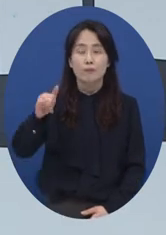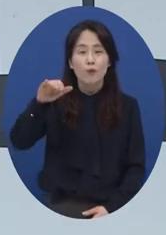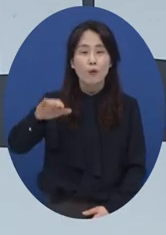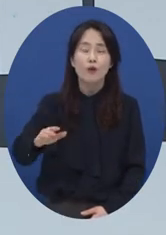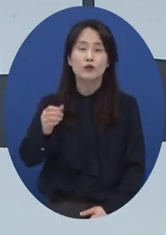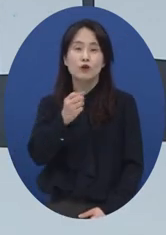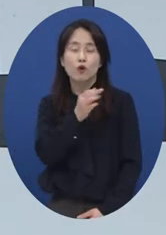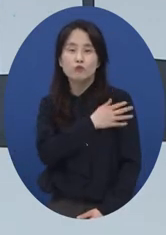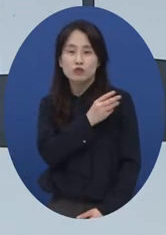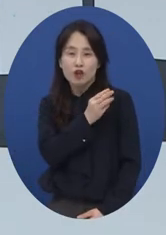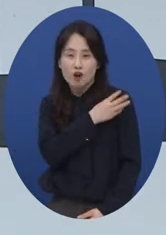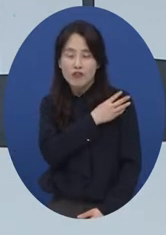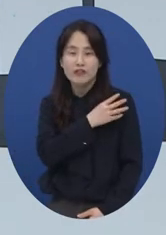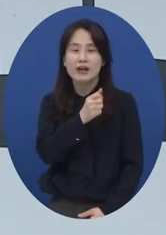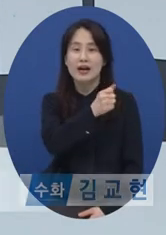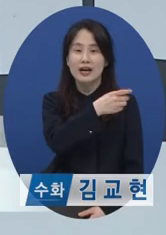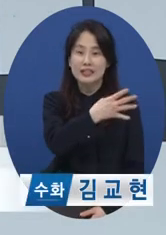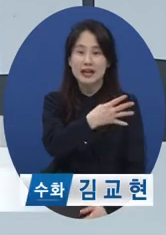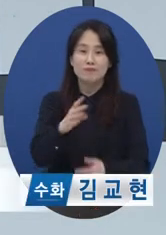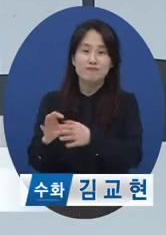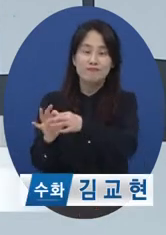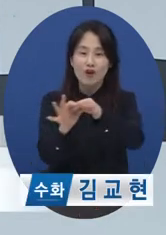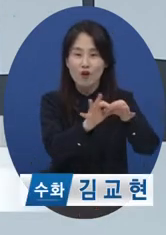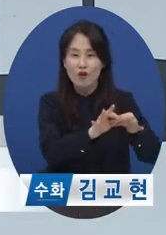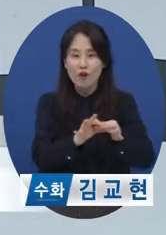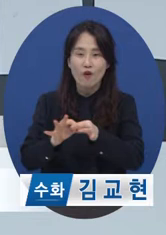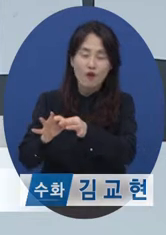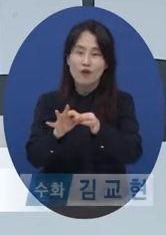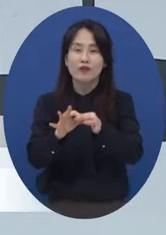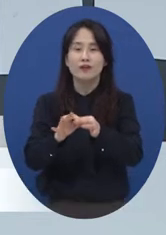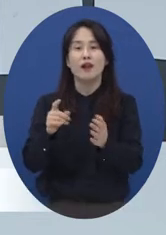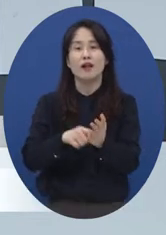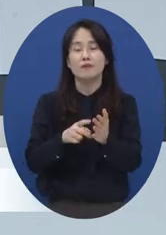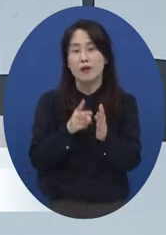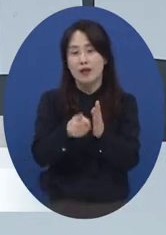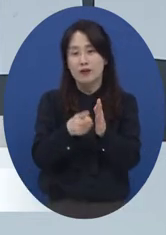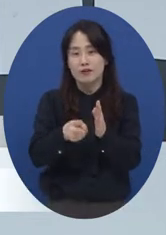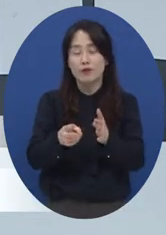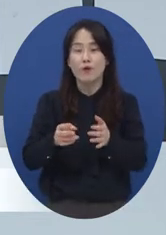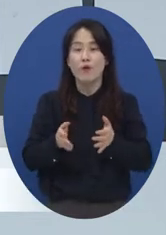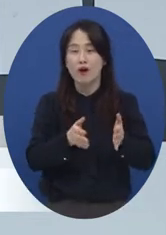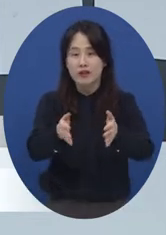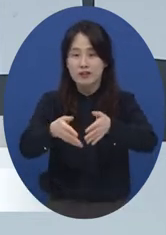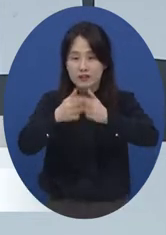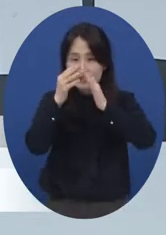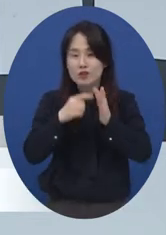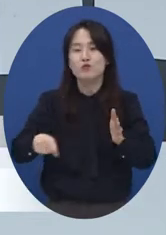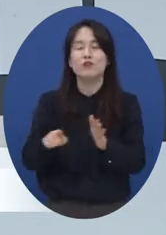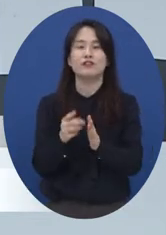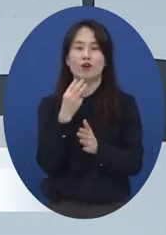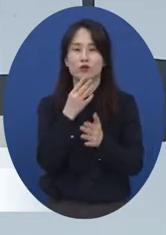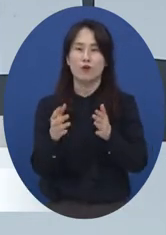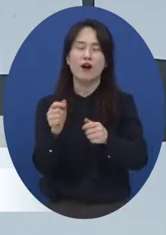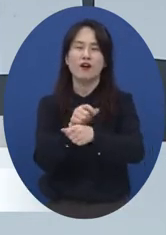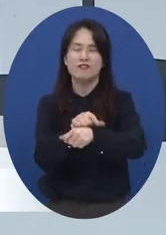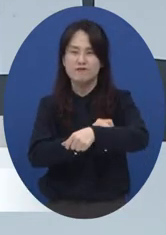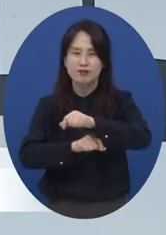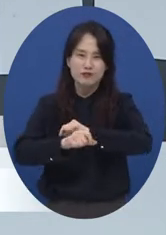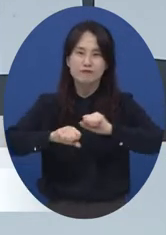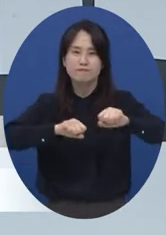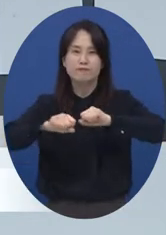김포에서 부천을 지나 하남까지 이어지는 수도권 광역 급행철도의 노선 추진을 위해 경기도가 팔을